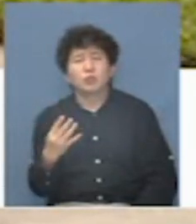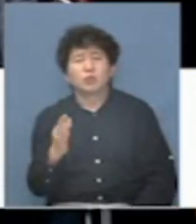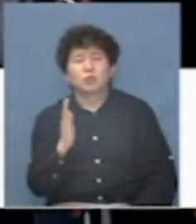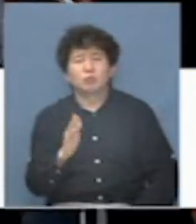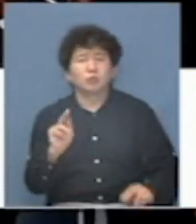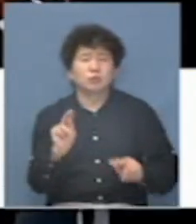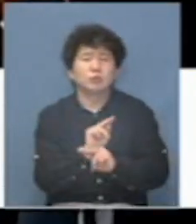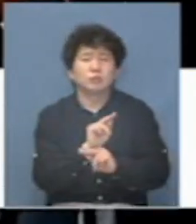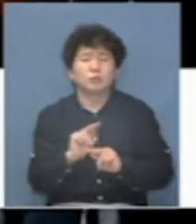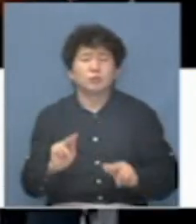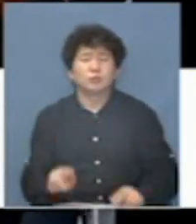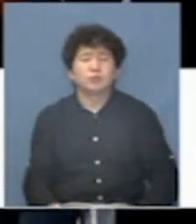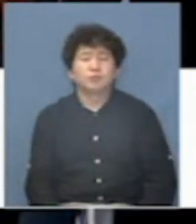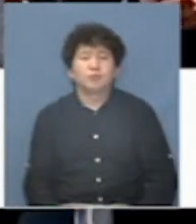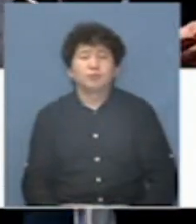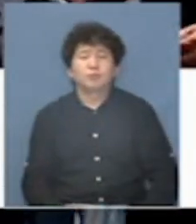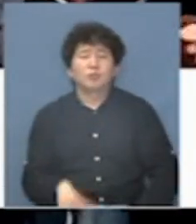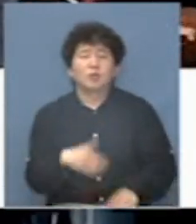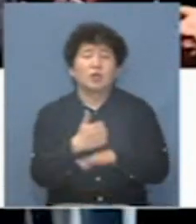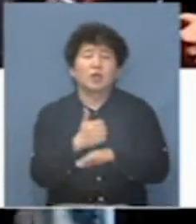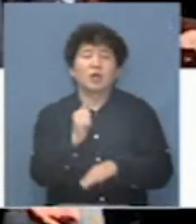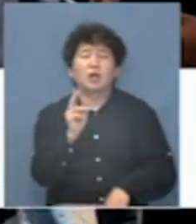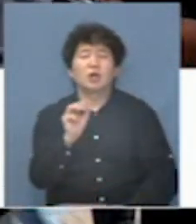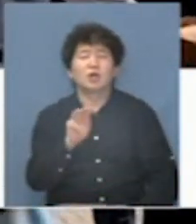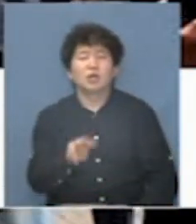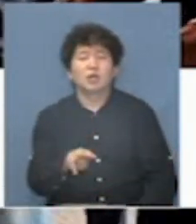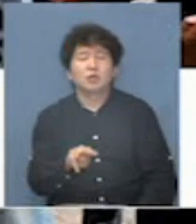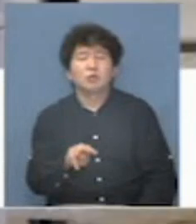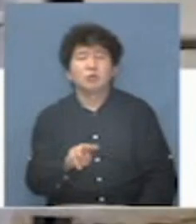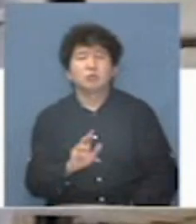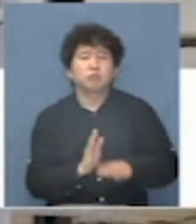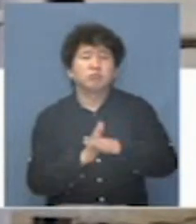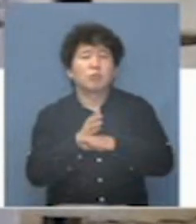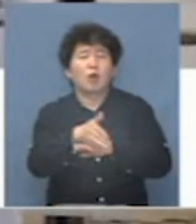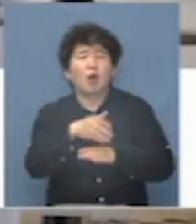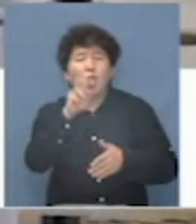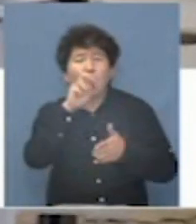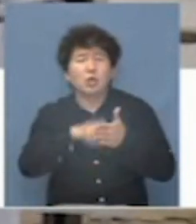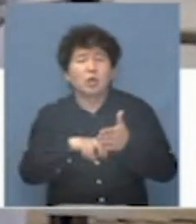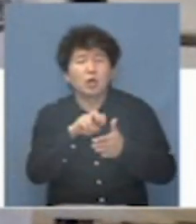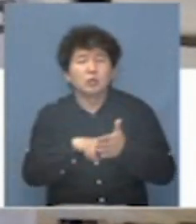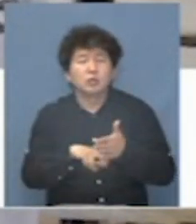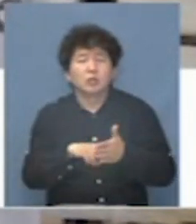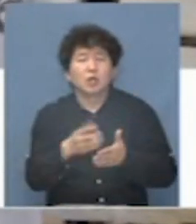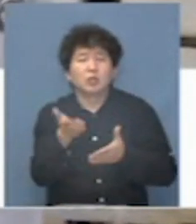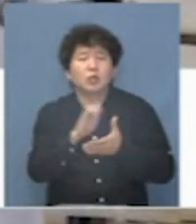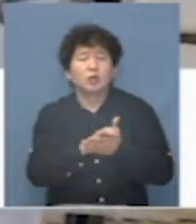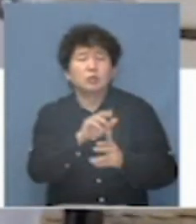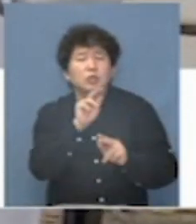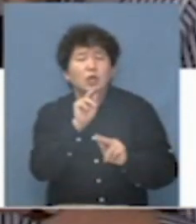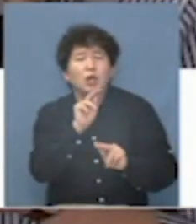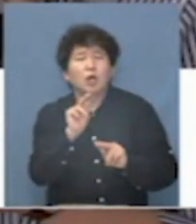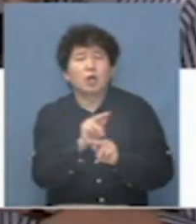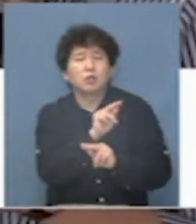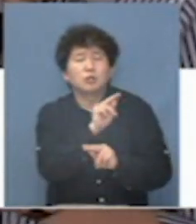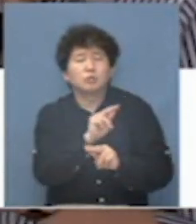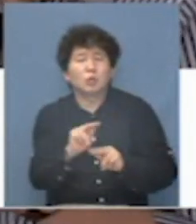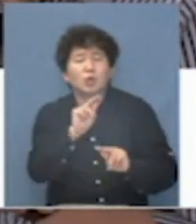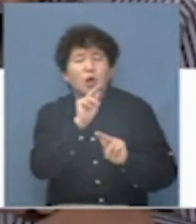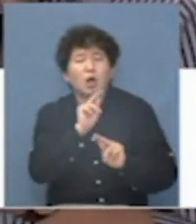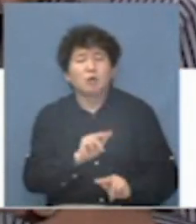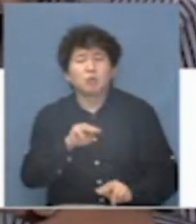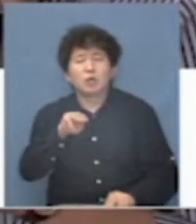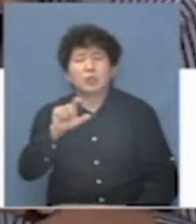капитальный ремонт. Глава региона Ермек Кошербаев во время рабочего визита в Ридер ознакомился с ходом ремонтных работ на ТЭЦ. Они думают,